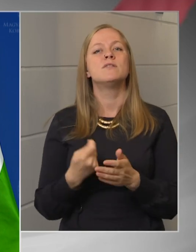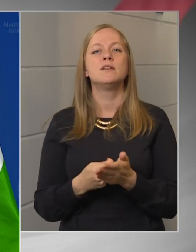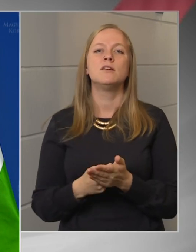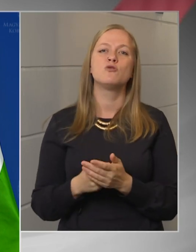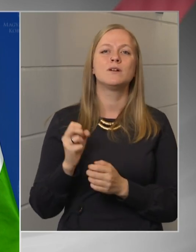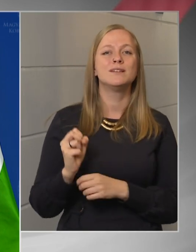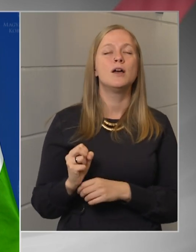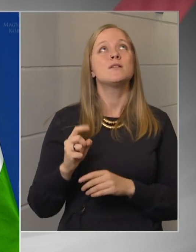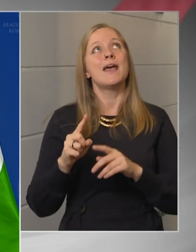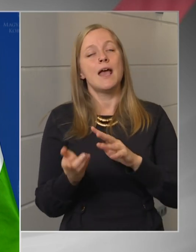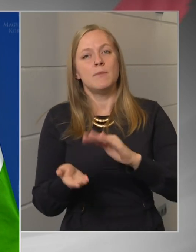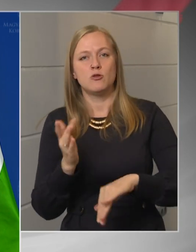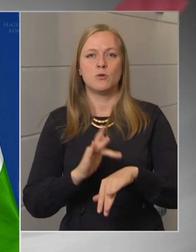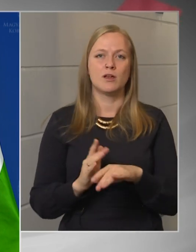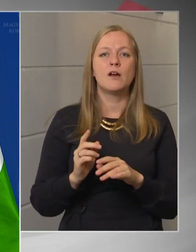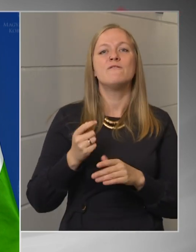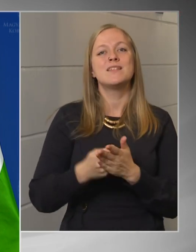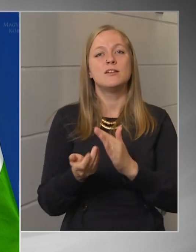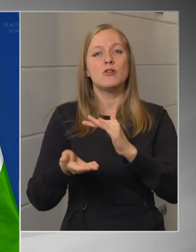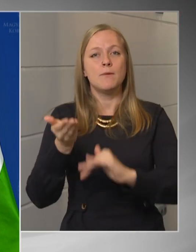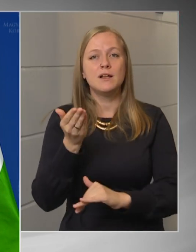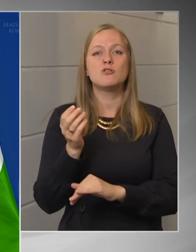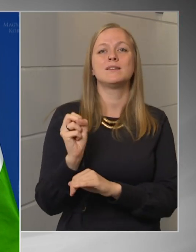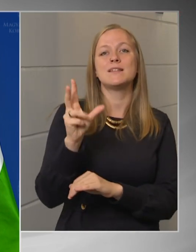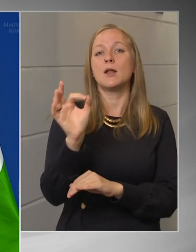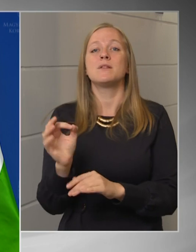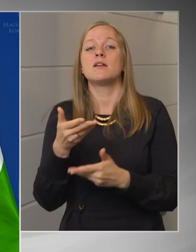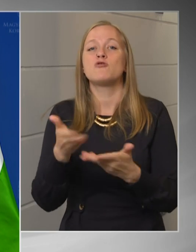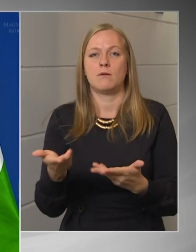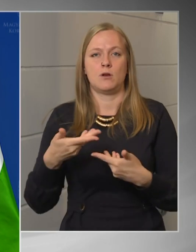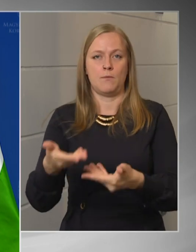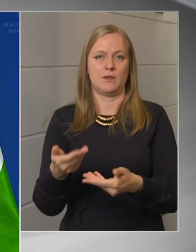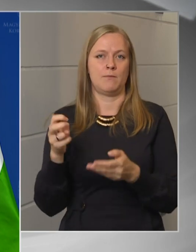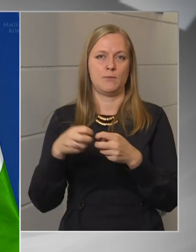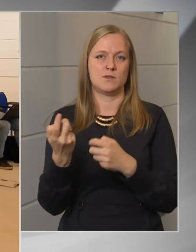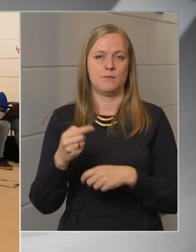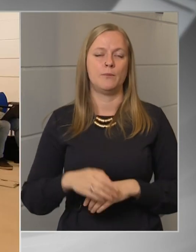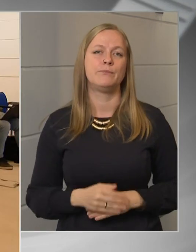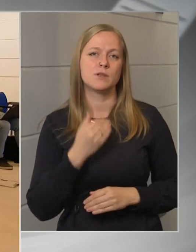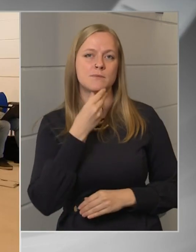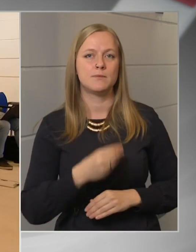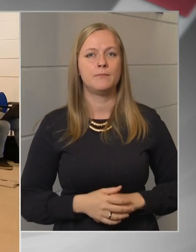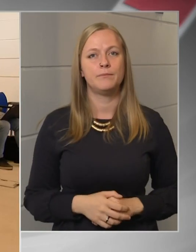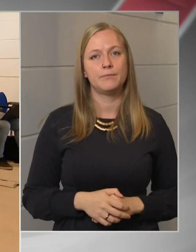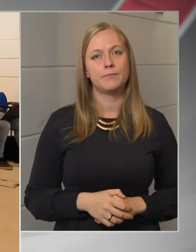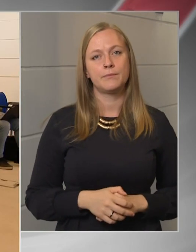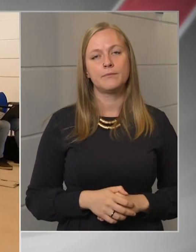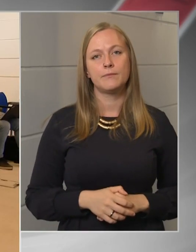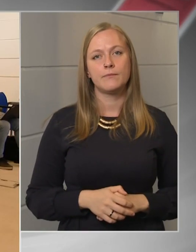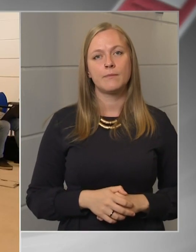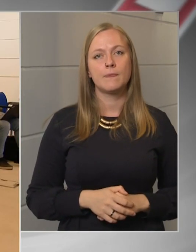%-át, vagy az emelésük, bocsánat, a fizetés emelésük 13%-át sem kaphatják onnan. Köszönöm szépen. Köszönöm szépen.